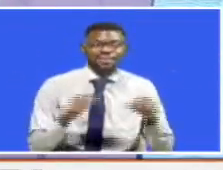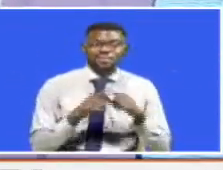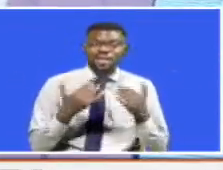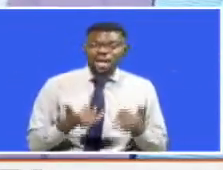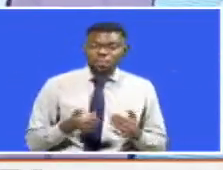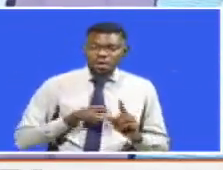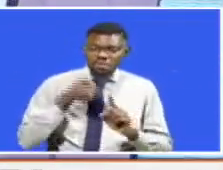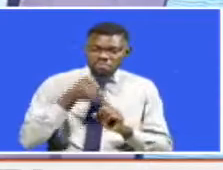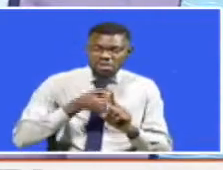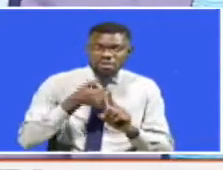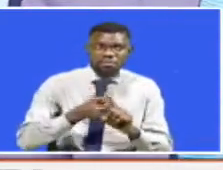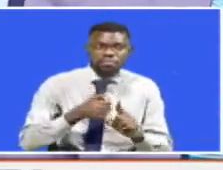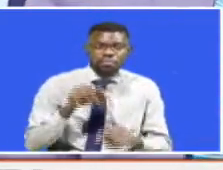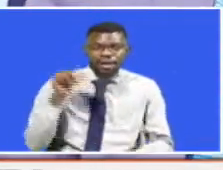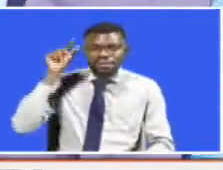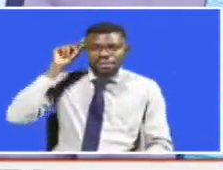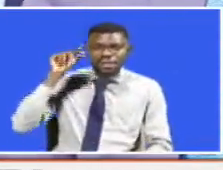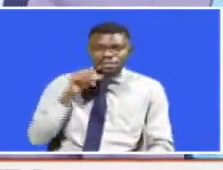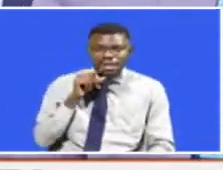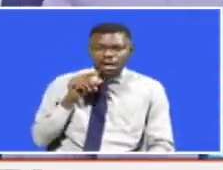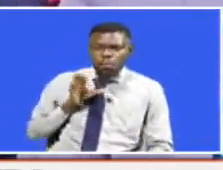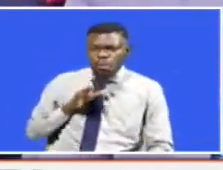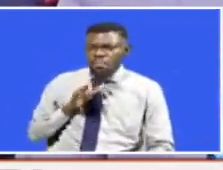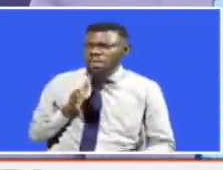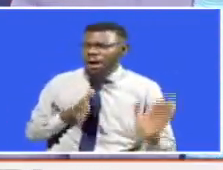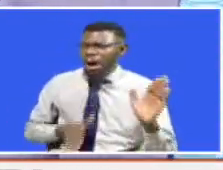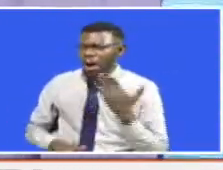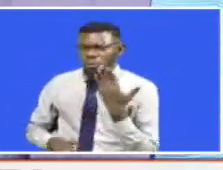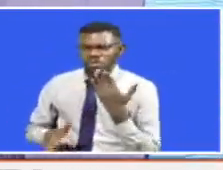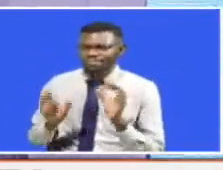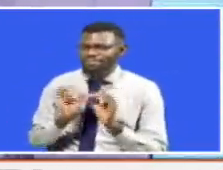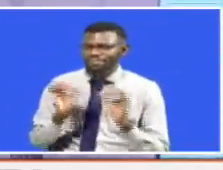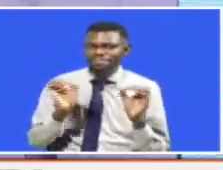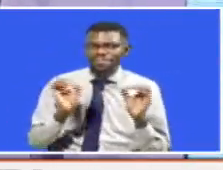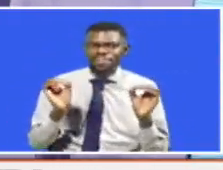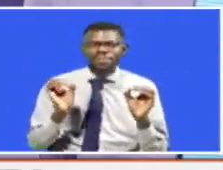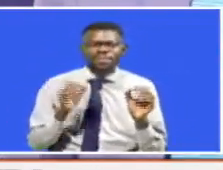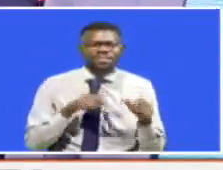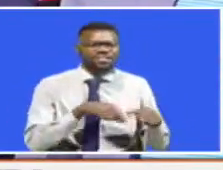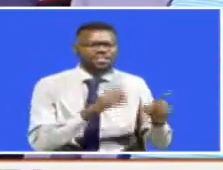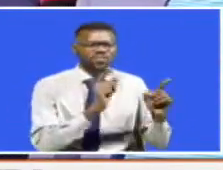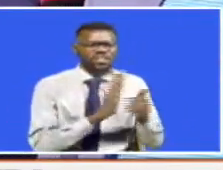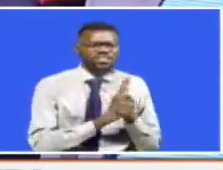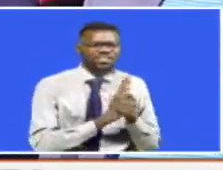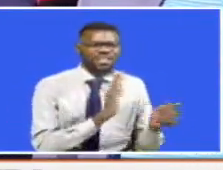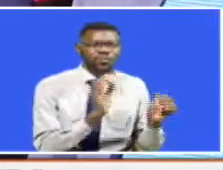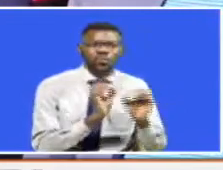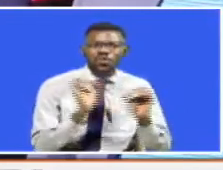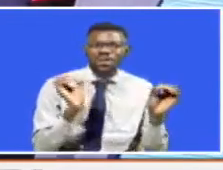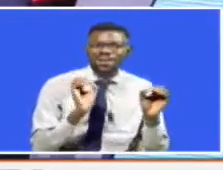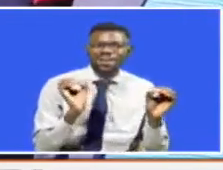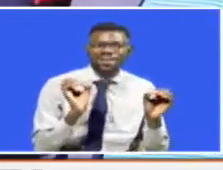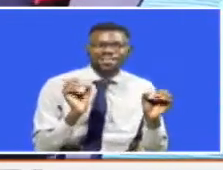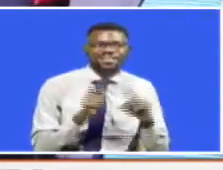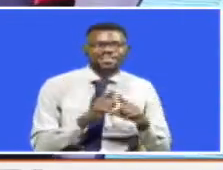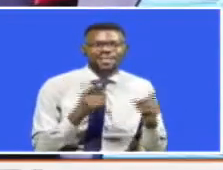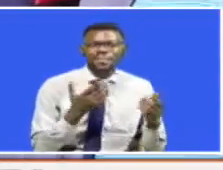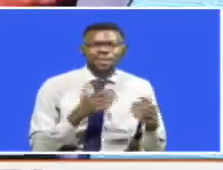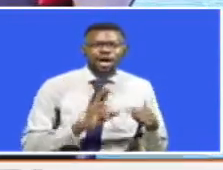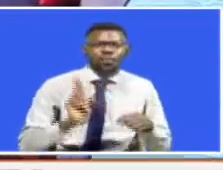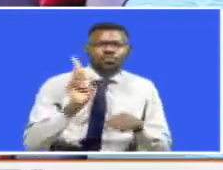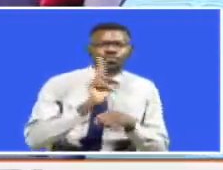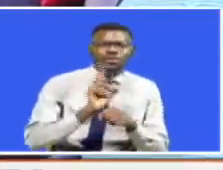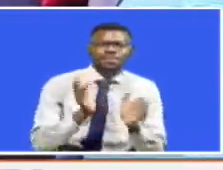not fighting gender female. We are fighting incompetency and misappropriation